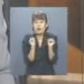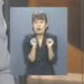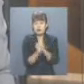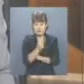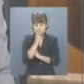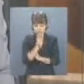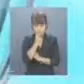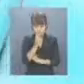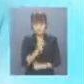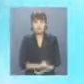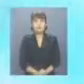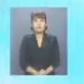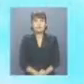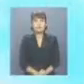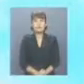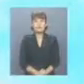มิลินทสูตรค่ะ